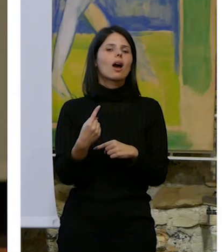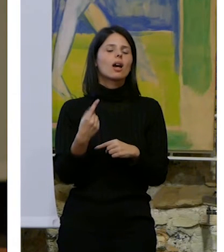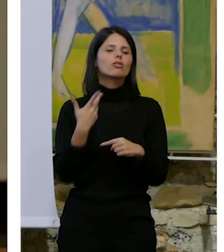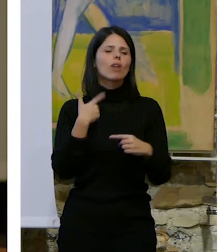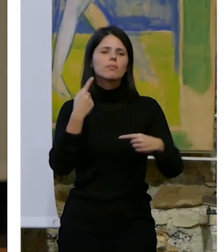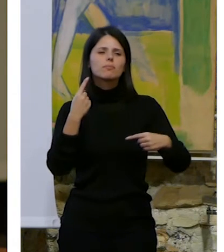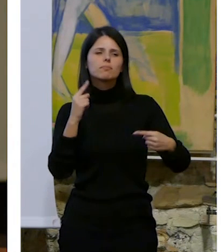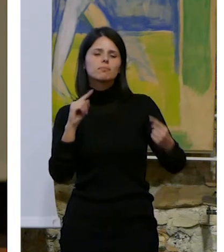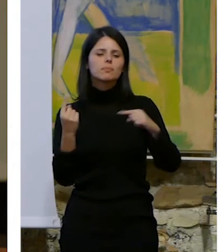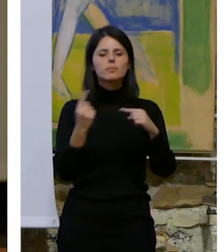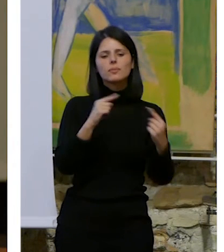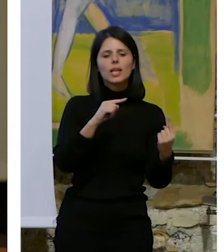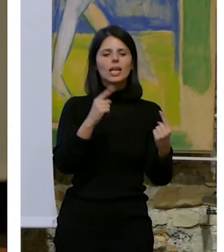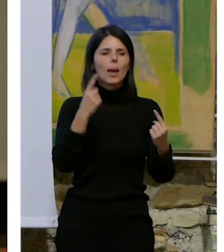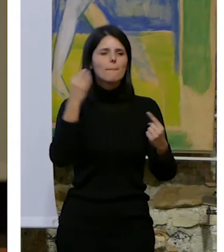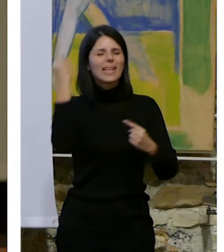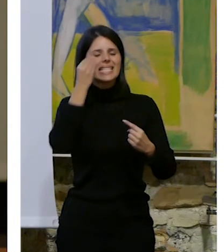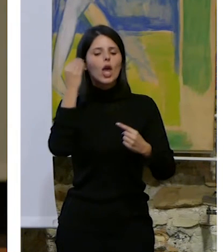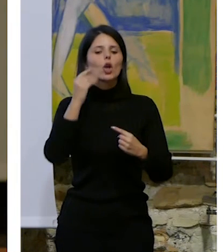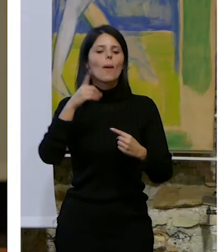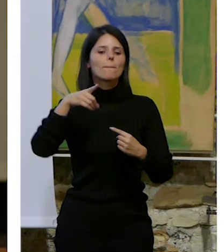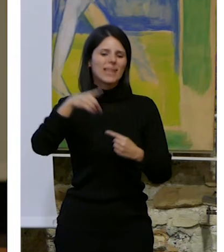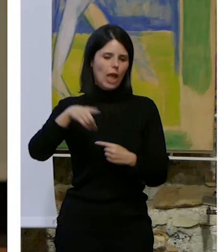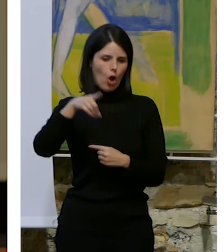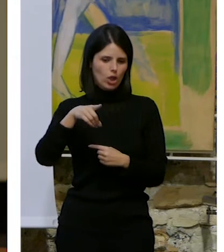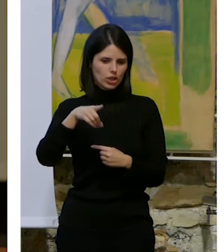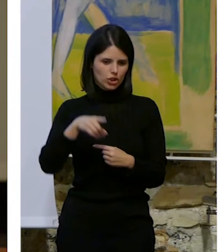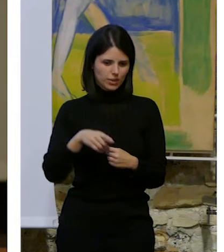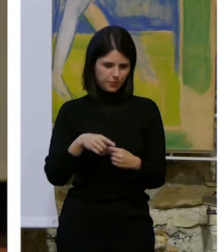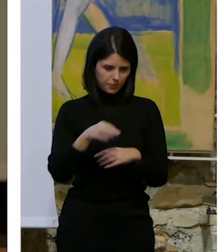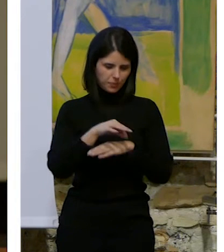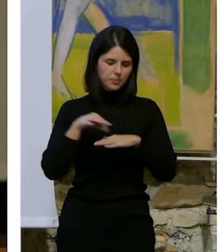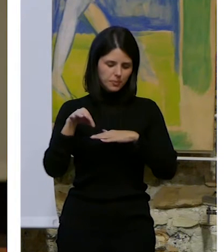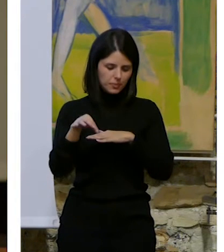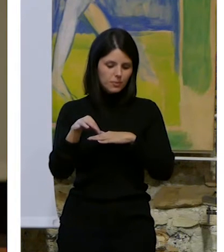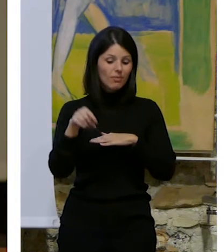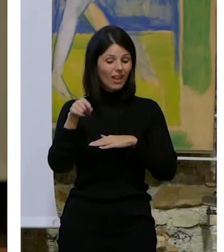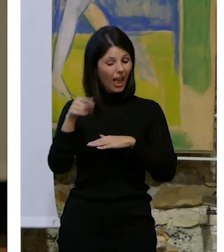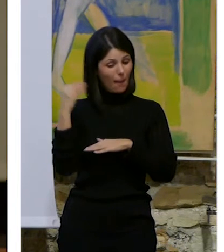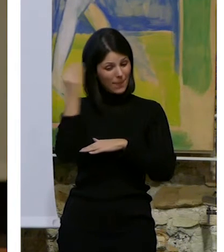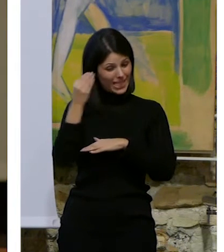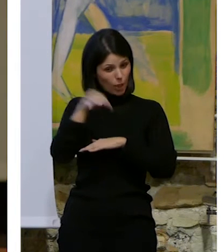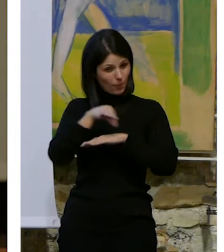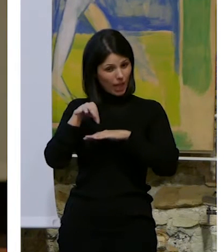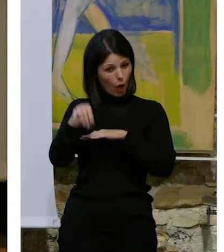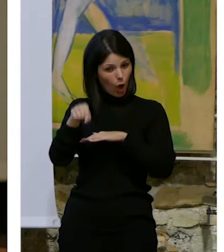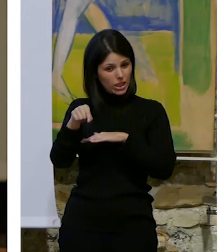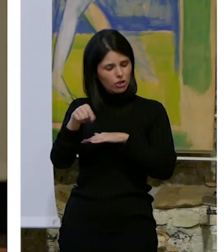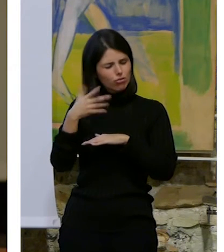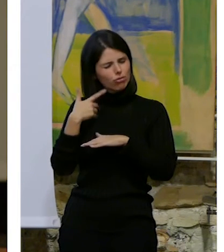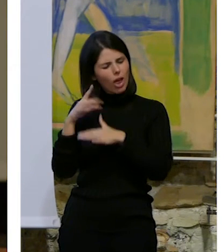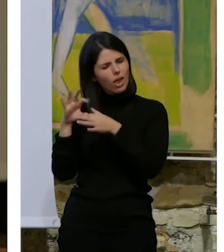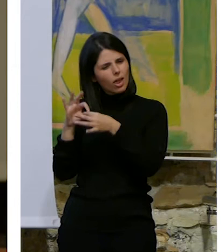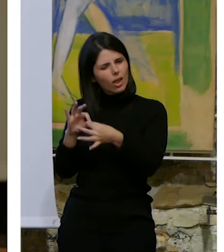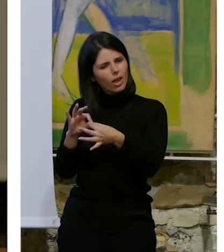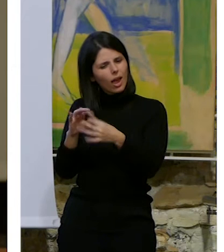contraddizioni interne al pensiero dei pitagorici. Cioè per i pitagorici vi era una sorta di connessione